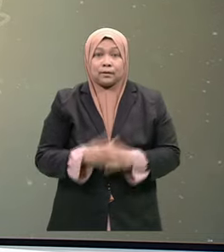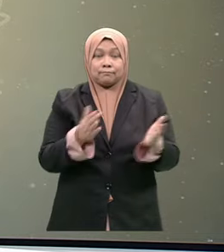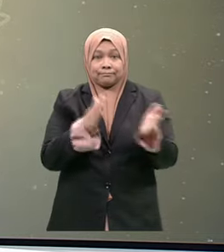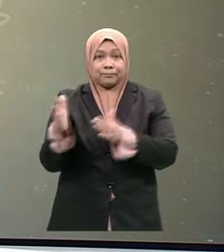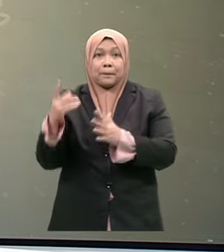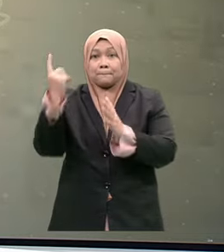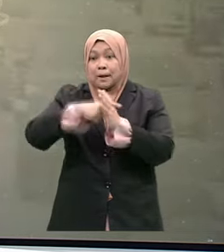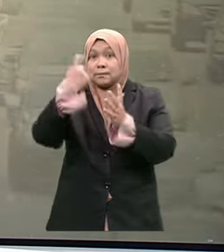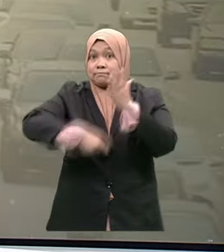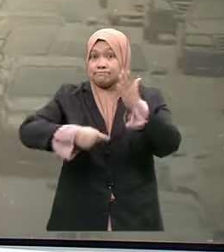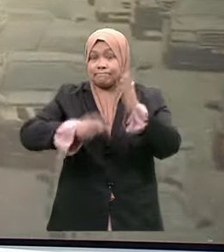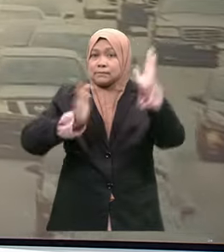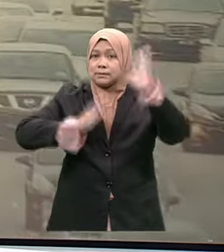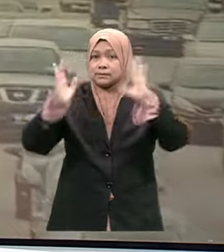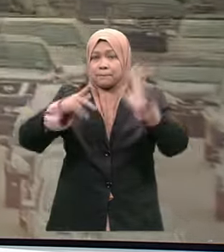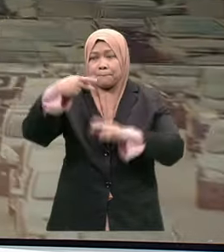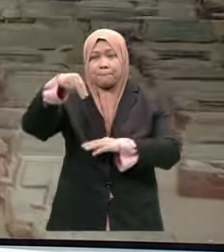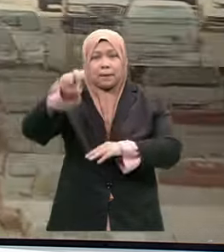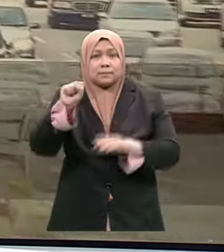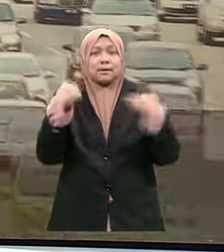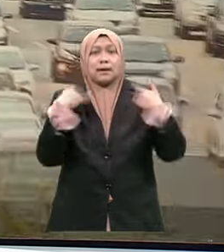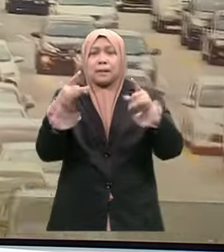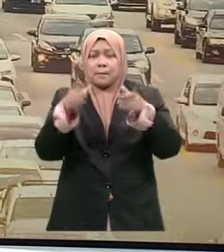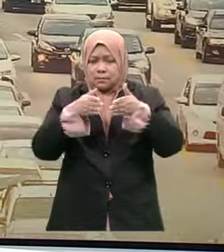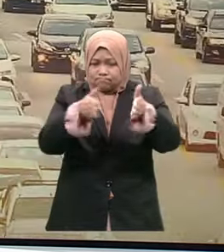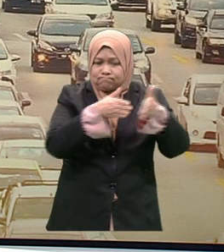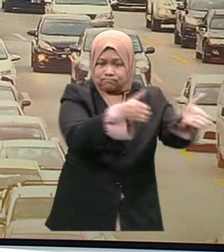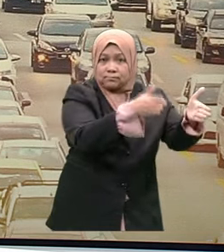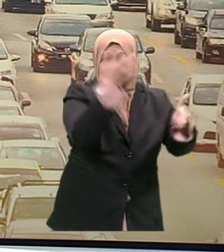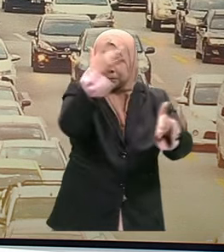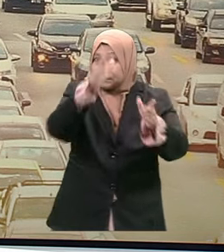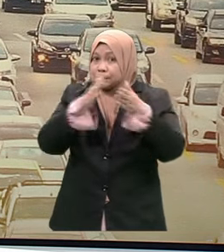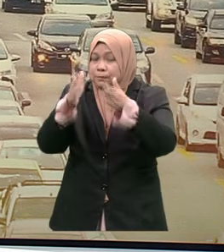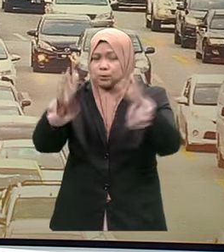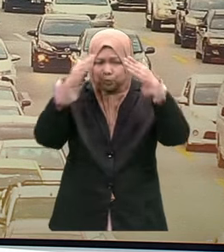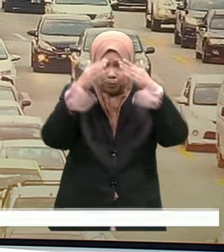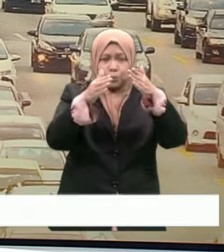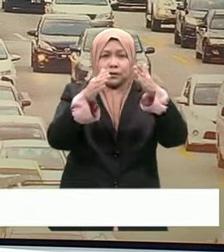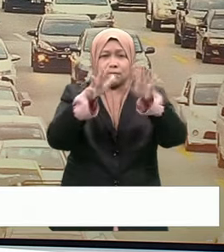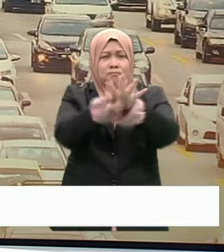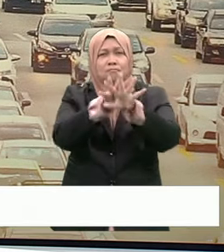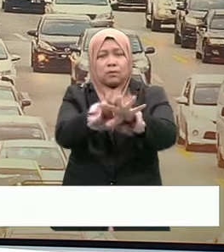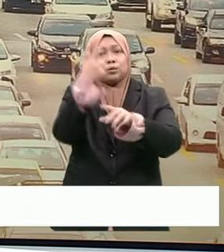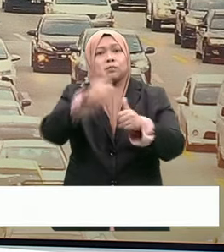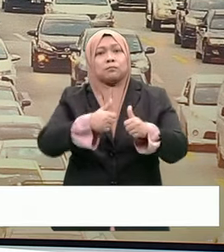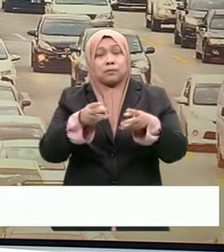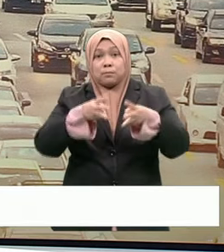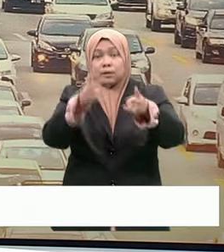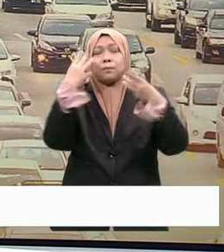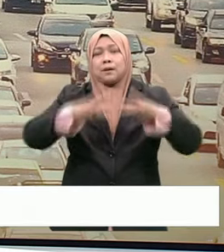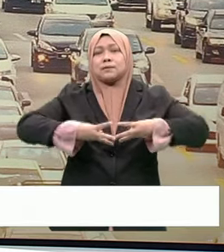plus Malaysia berhad atau plus menyenaraikan 18 laluan Smart Lane di lokasi tumpuan di lebuh raya bagi membantu